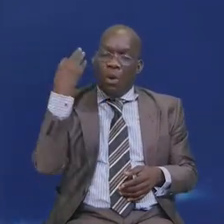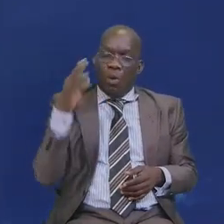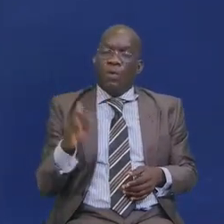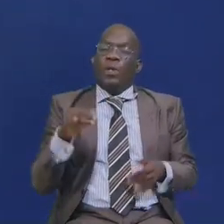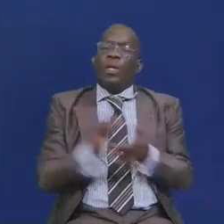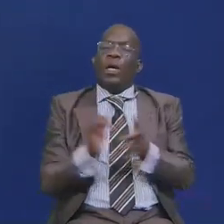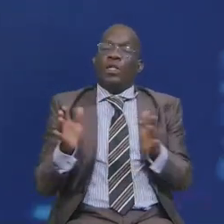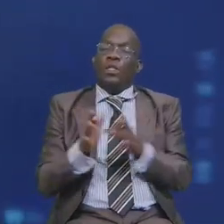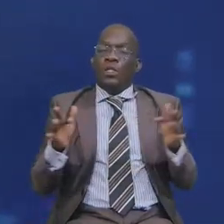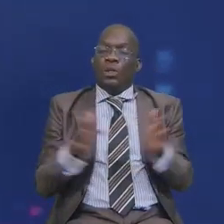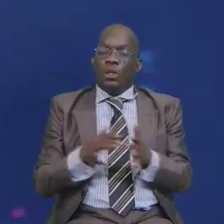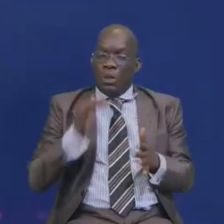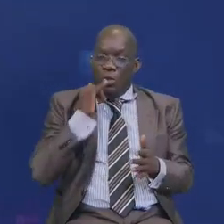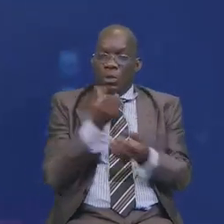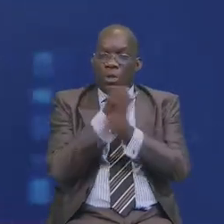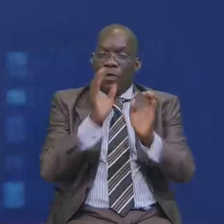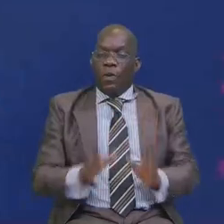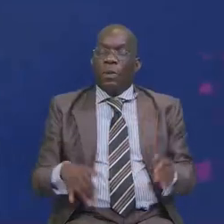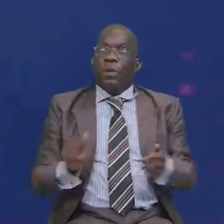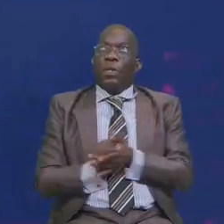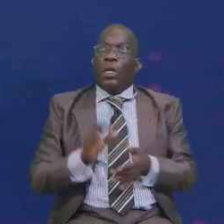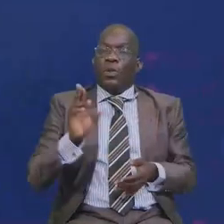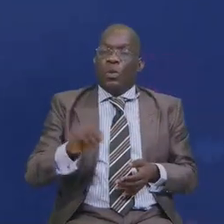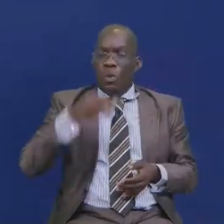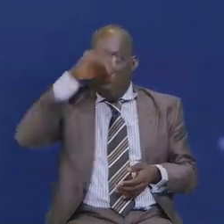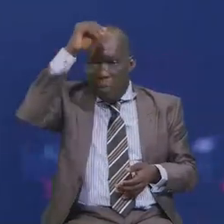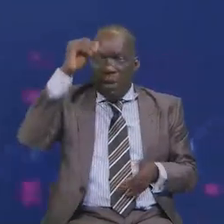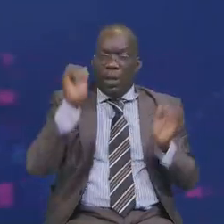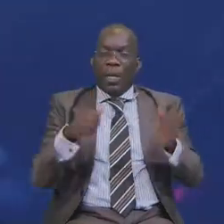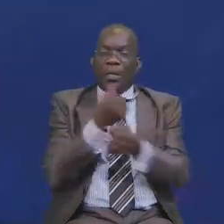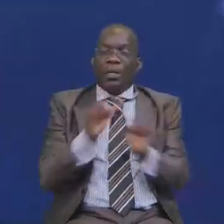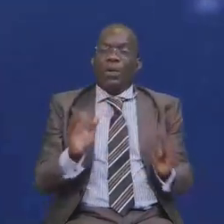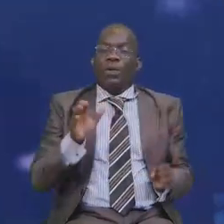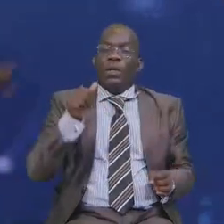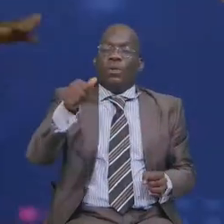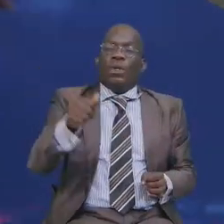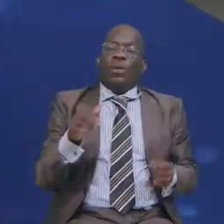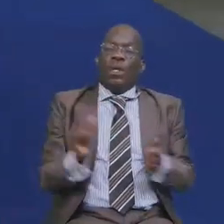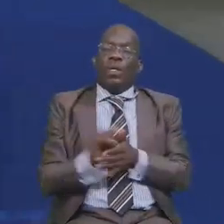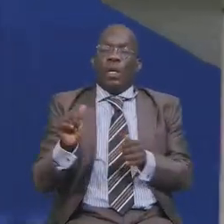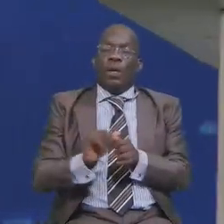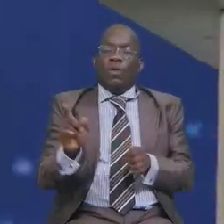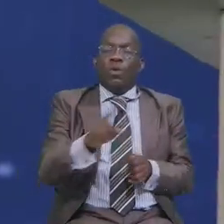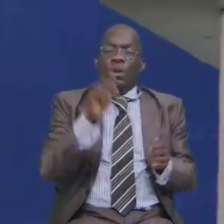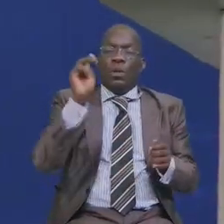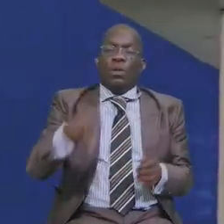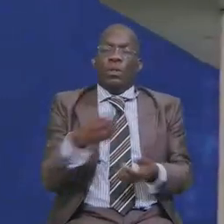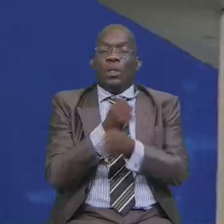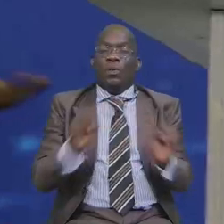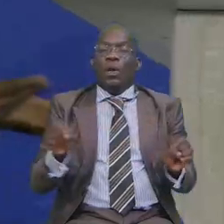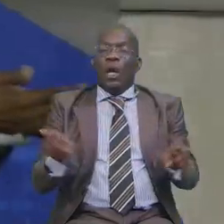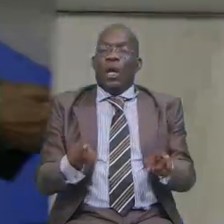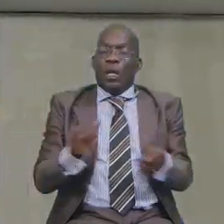Sauveur, que personne ne peut se sauver, que tout le monde a besoin du salut. Et comme vous croyez au